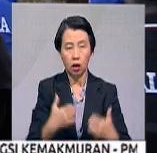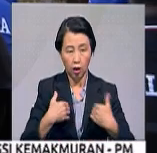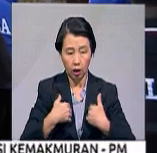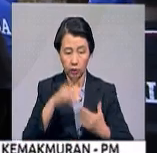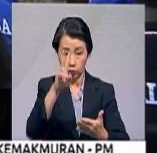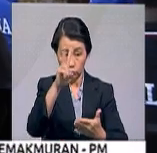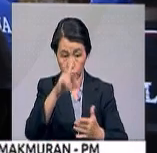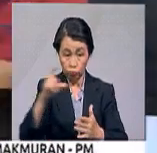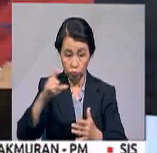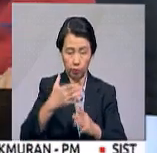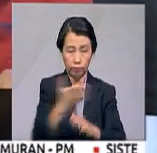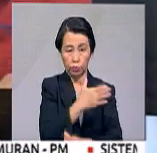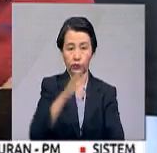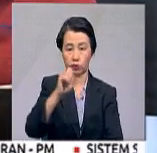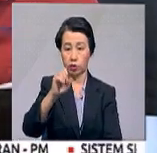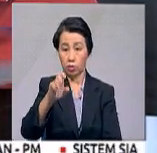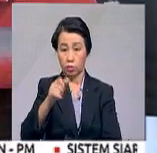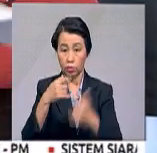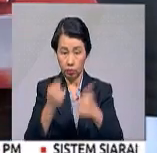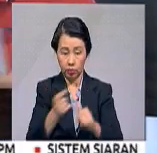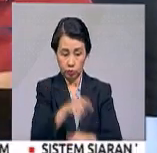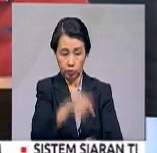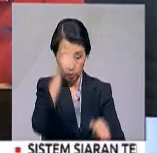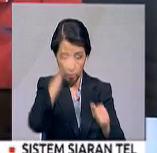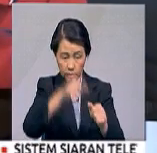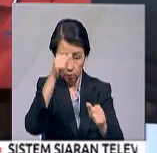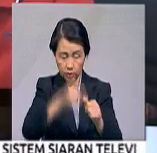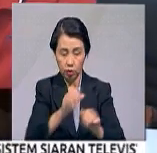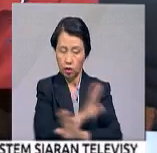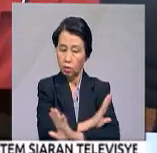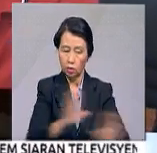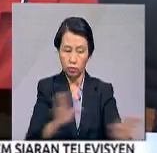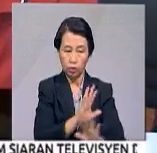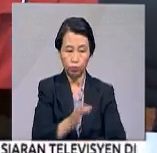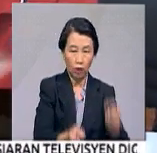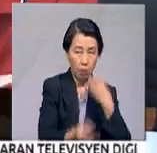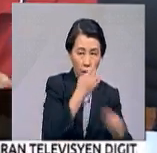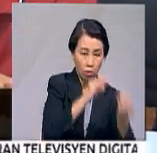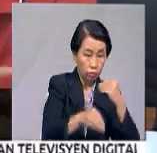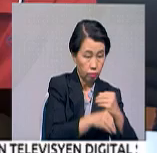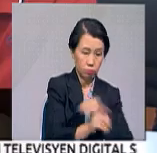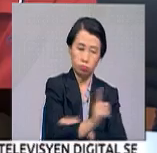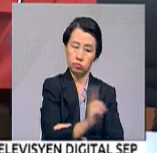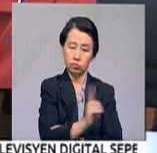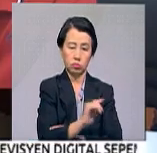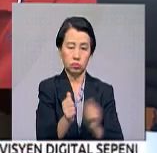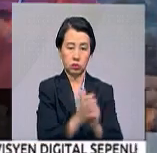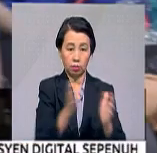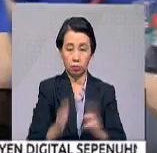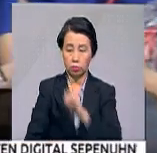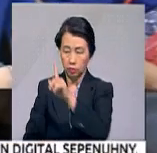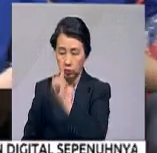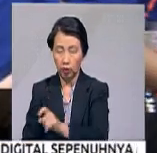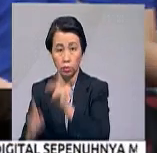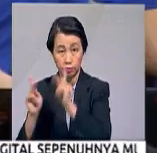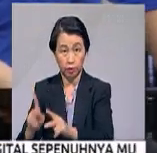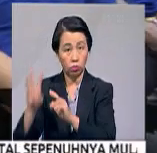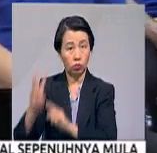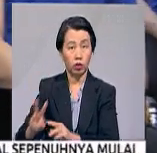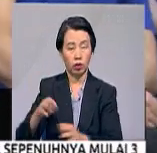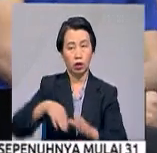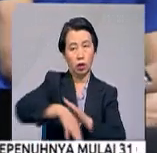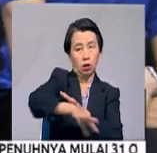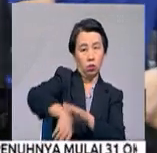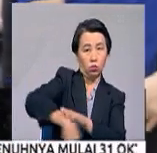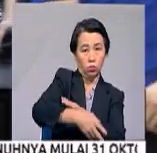kurang 2 bulan sebelum Sukan C bermula. Mereka diingatkan agar tidak mengambil sebarang makanan tambahan tanpa merujuk pihak berwajib. Manakala undian